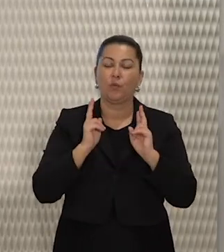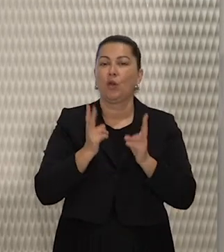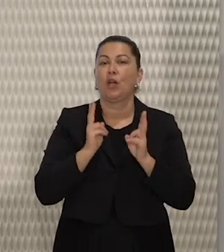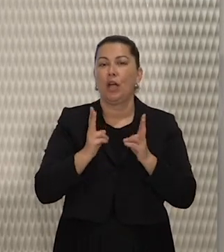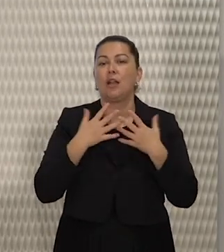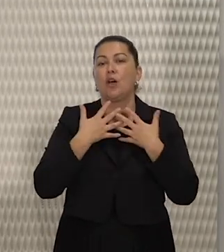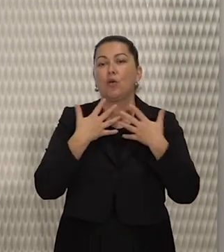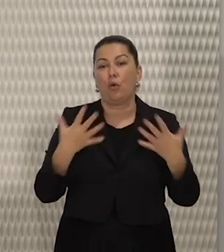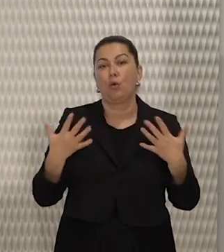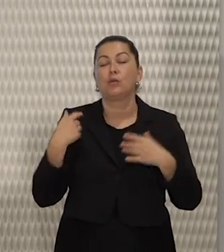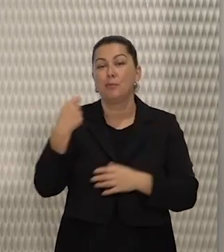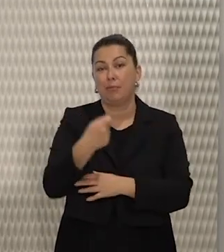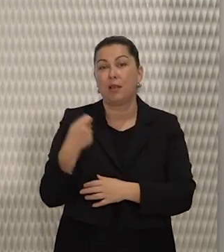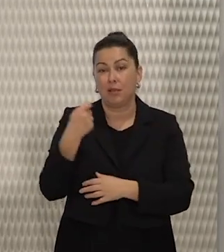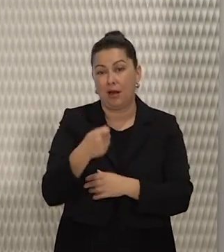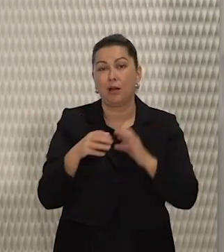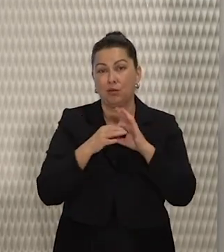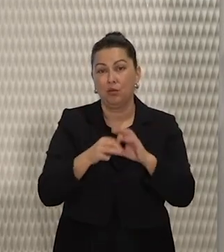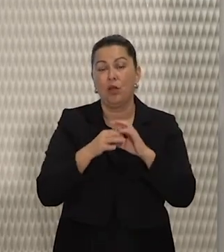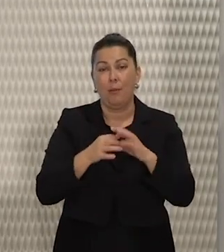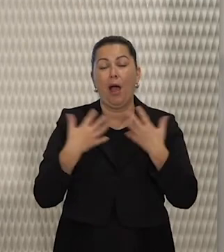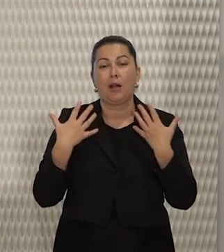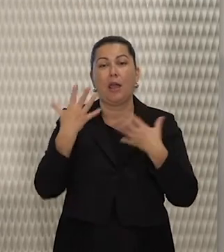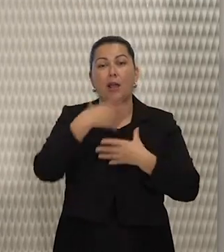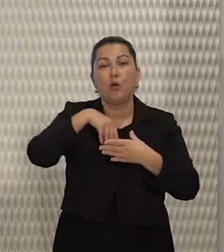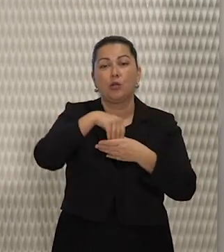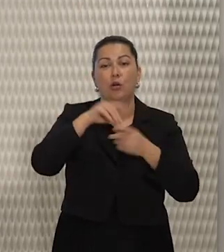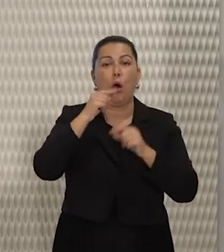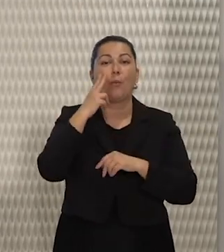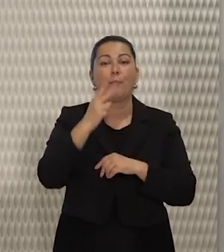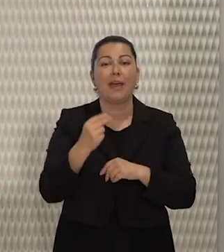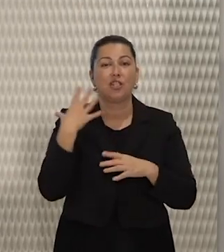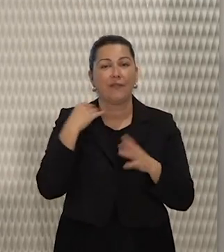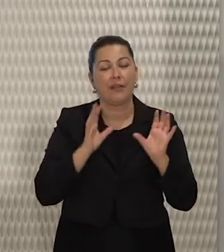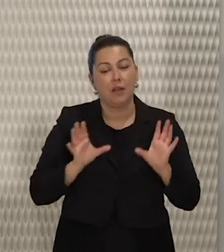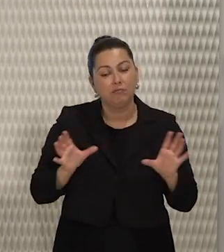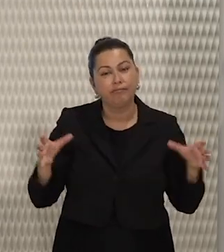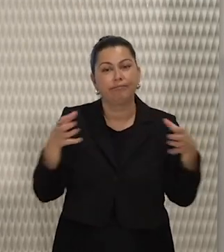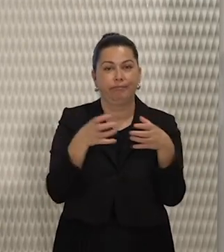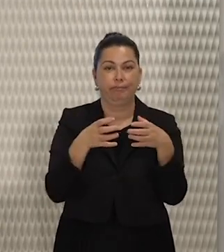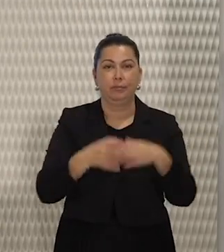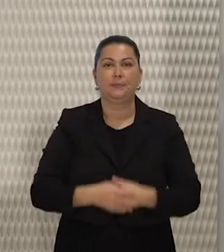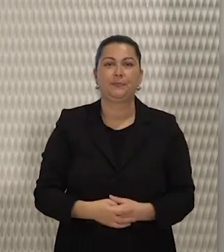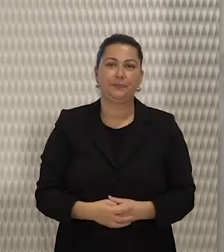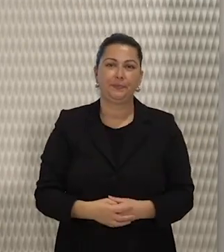einen großen Beitrag dazu leisten, mit Inklusion auch die Menschen wieder zusammenzuholen.